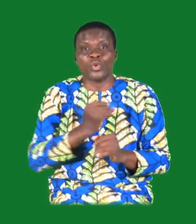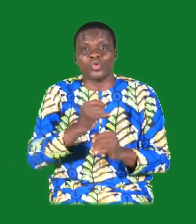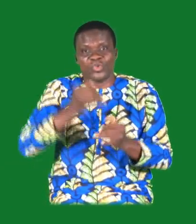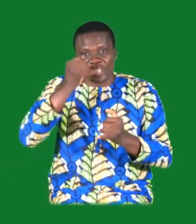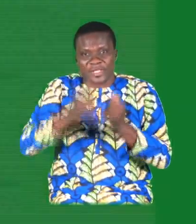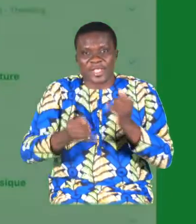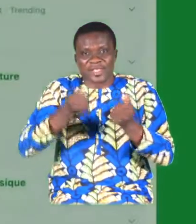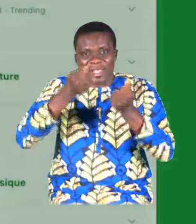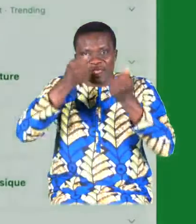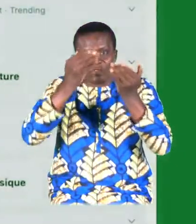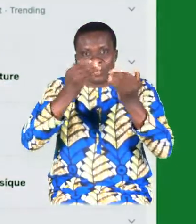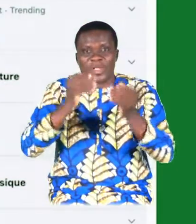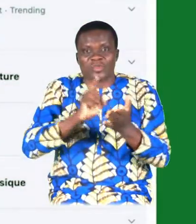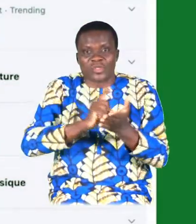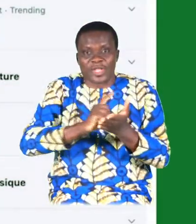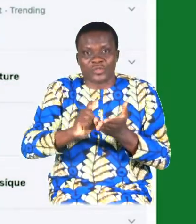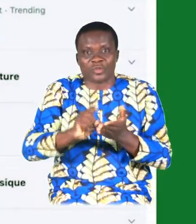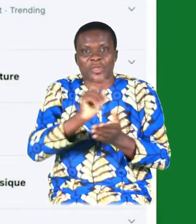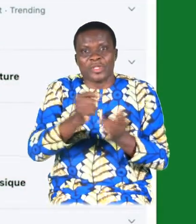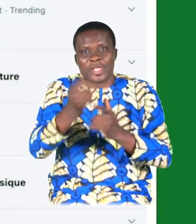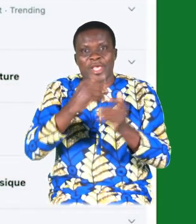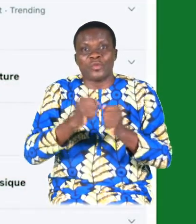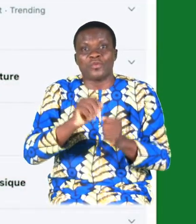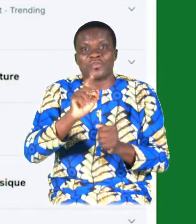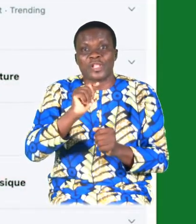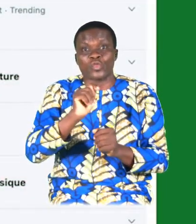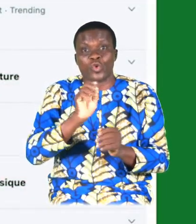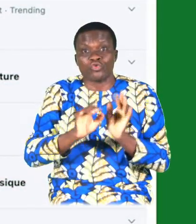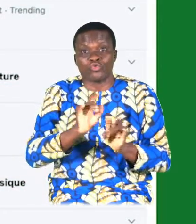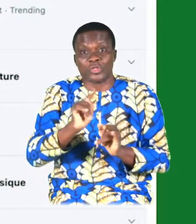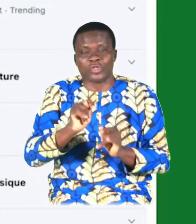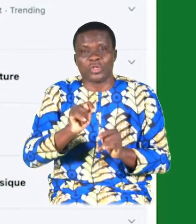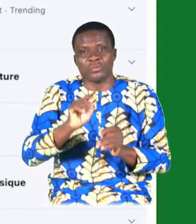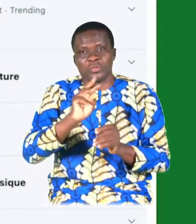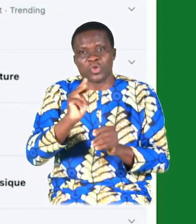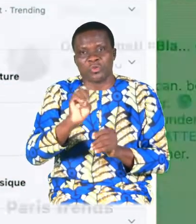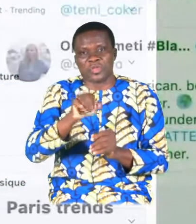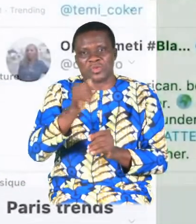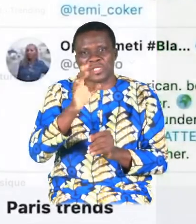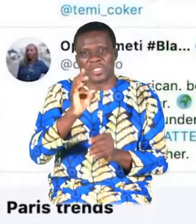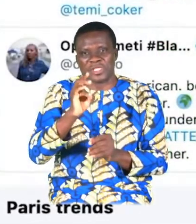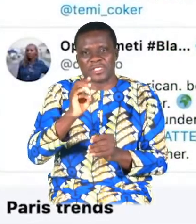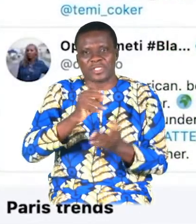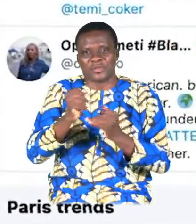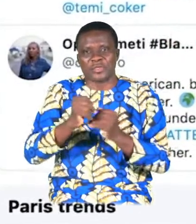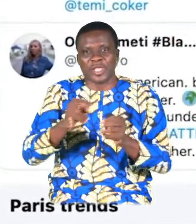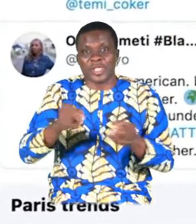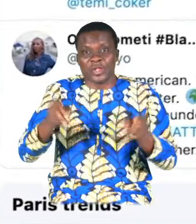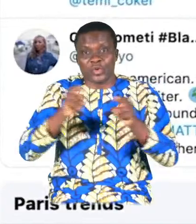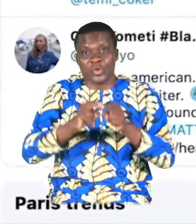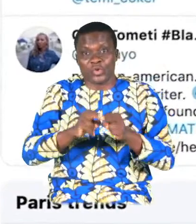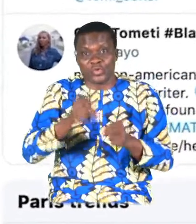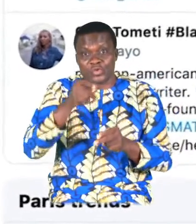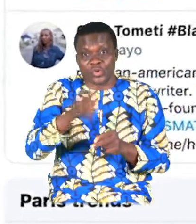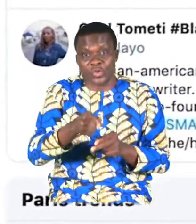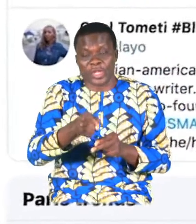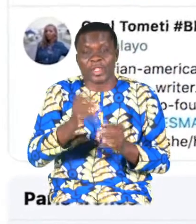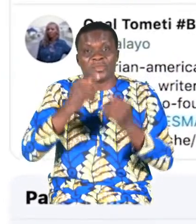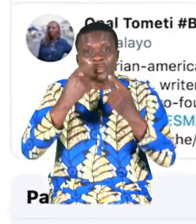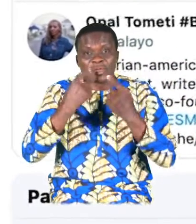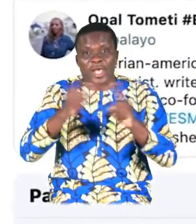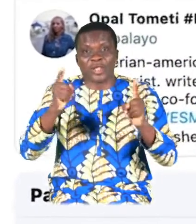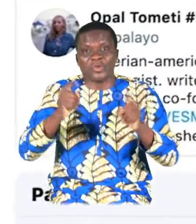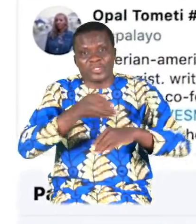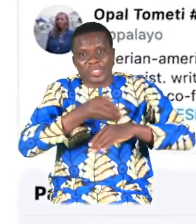dernière information de la semaine. Elle nous vient de Twitter. Le mercredi 17 juin 2020, le réseau de microblogging a annoncé